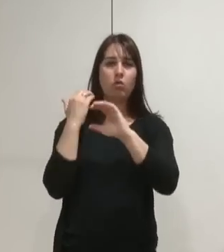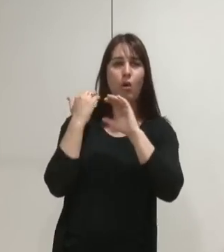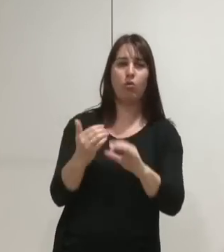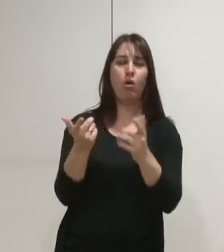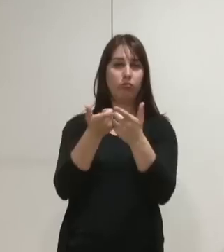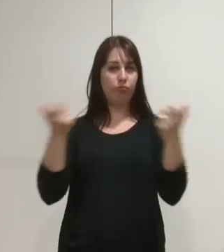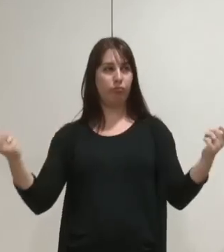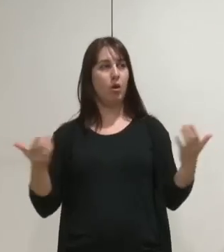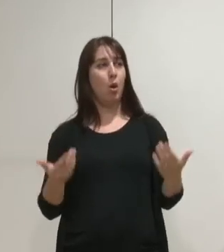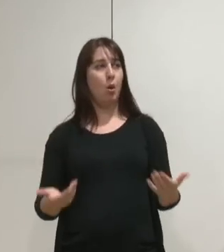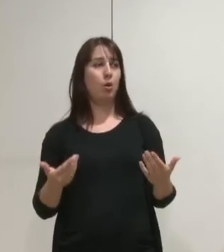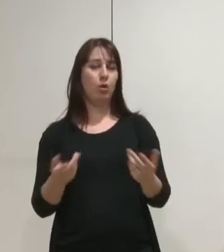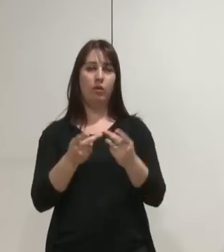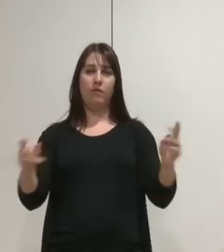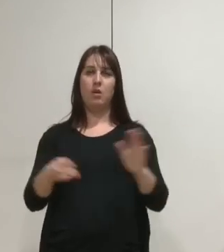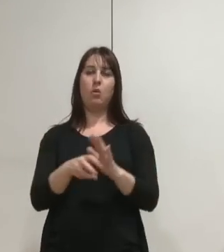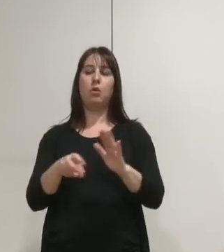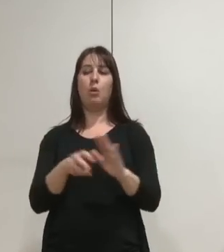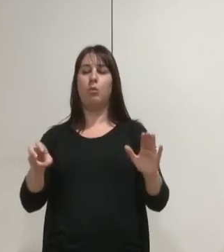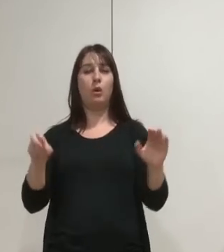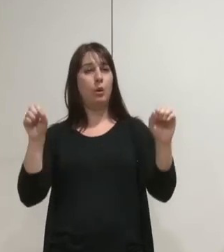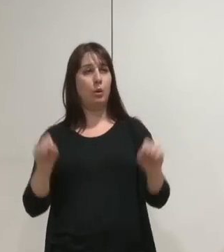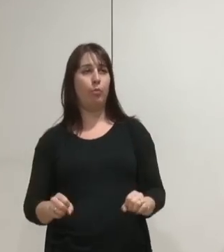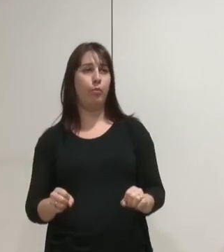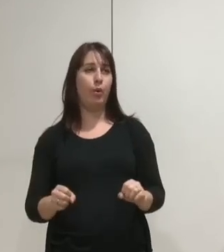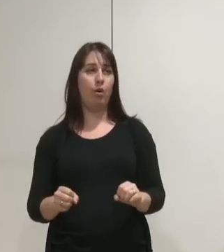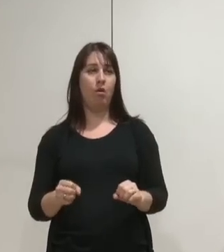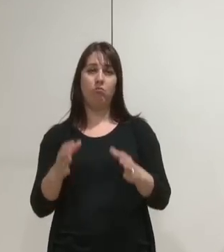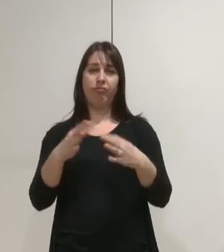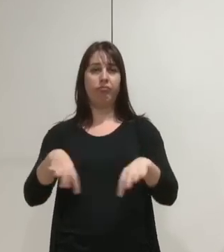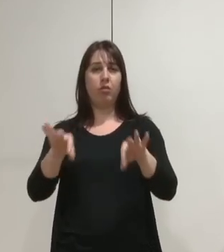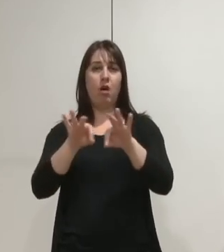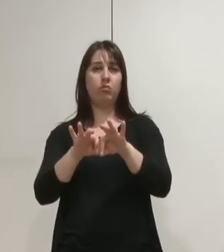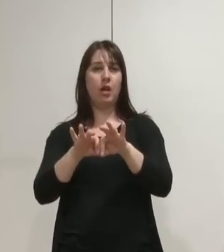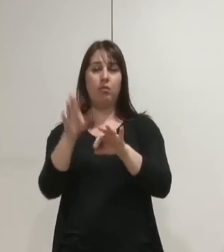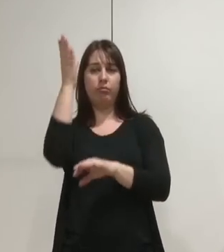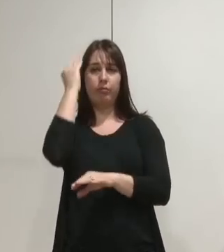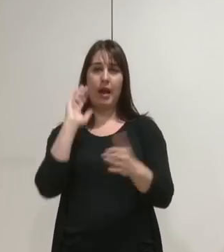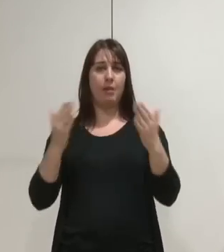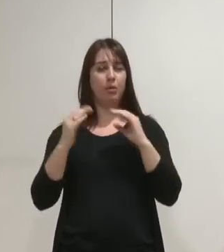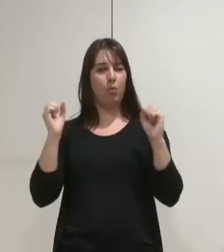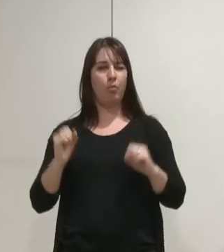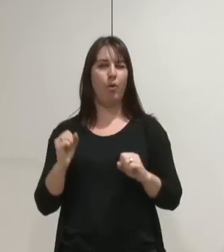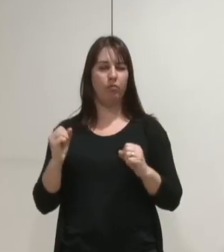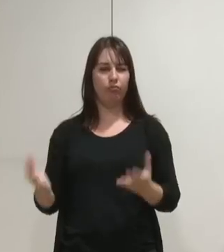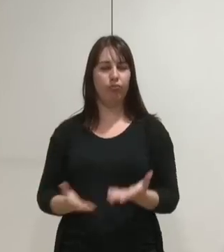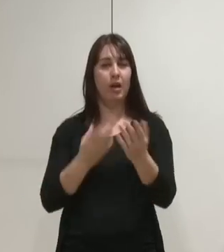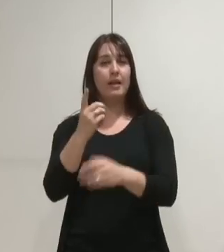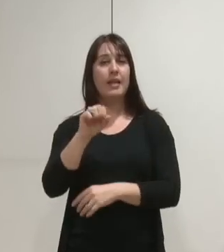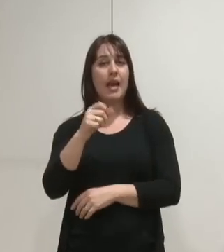ville de Grenoble a la satisfaction de concrétiser un nouvel espoir pour alpexo en lançant une délégation de service public